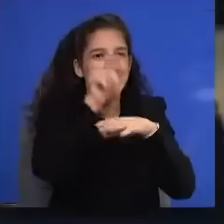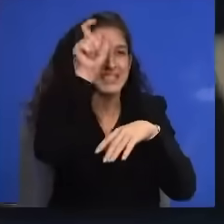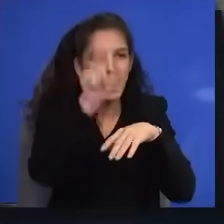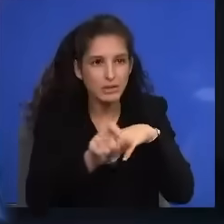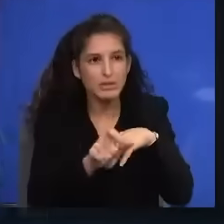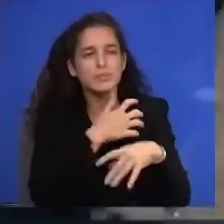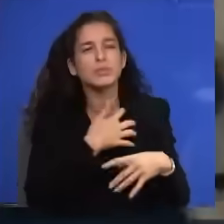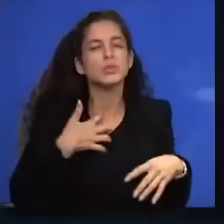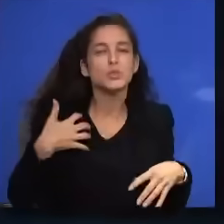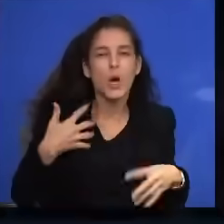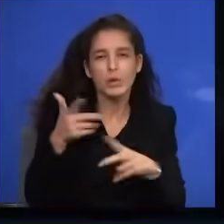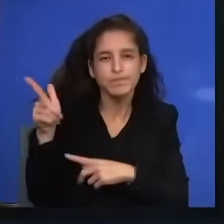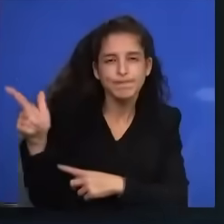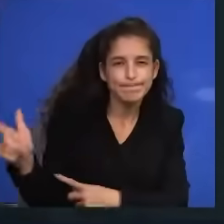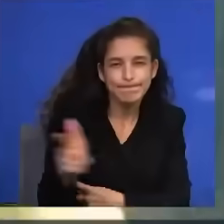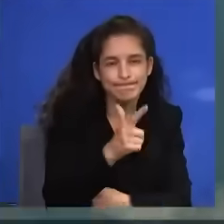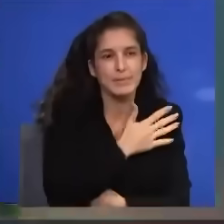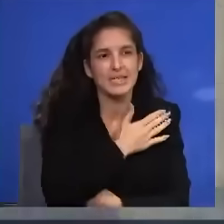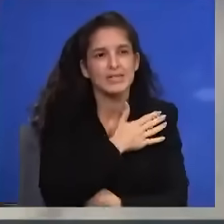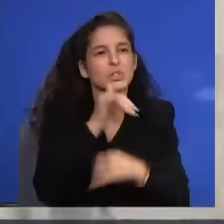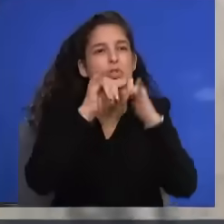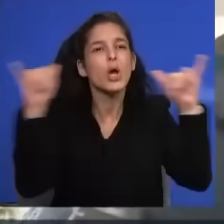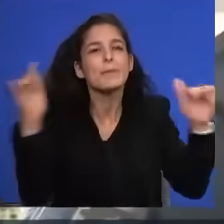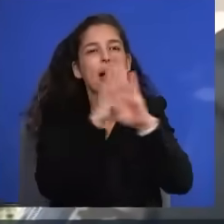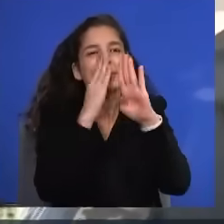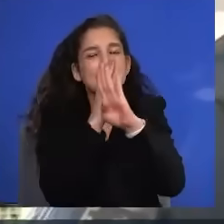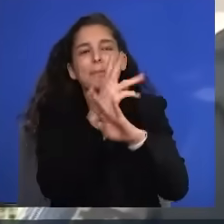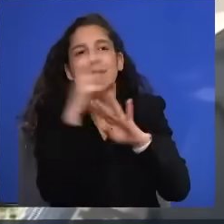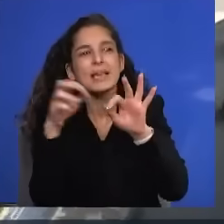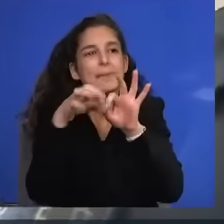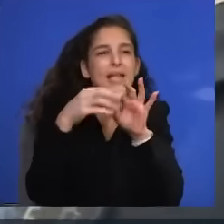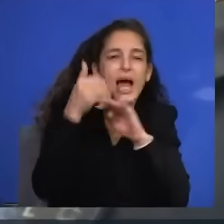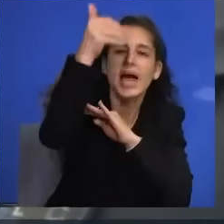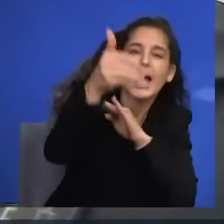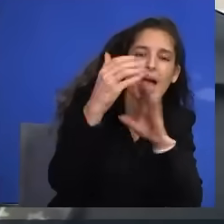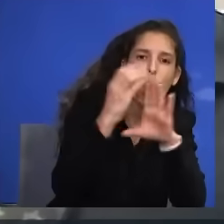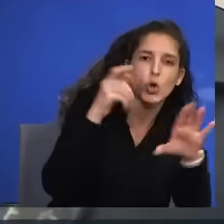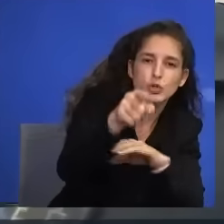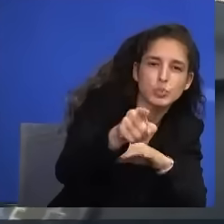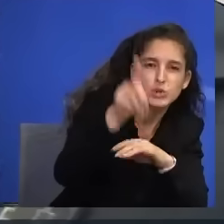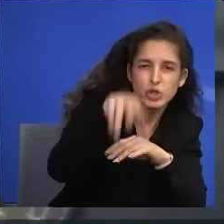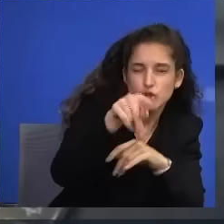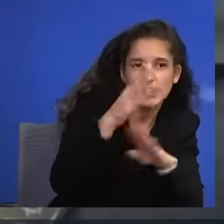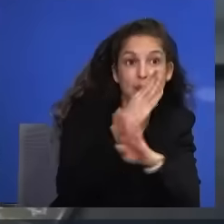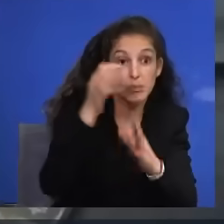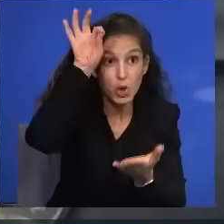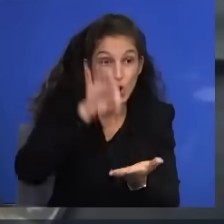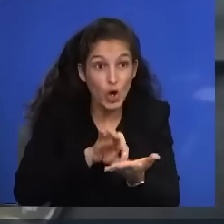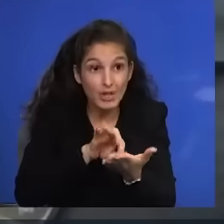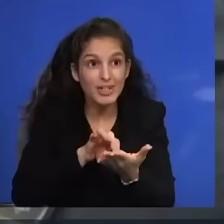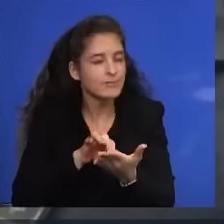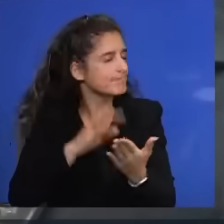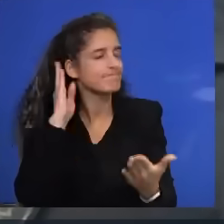בירי בכתף, צועק לנו מחבלים משהו כמו 200 מטר אחרי התחנת אוטובוס, באותו רגע הוא ישר המשיך לבית חולים,